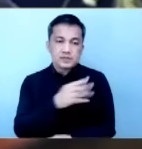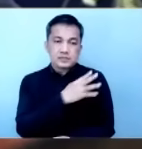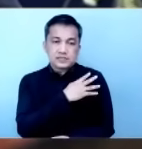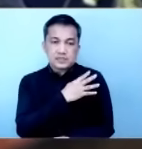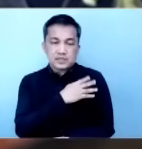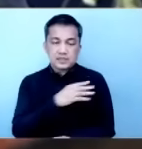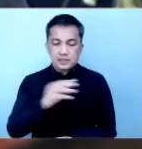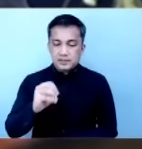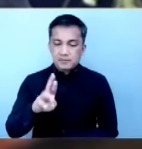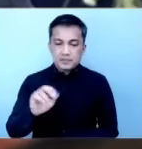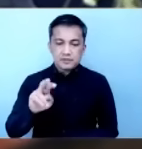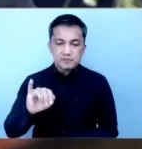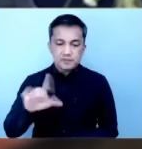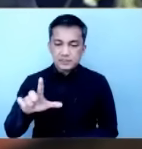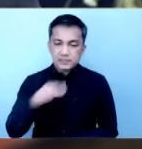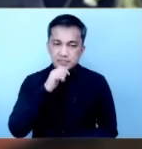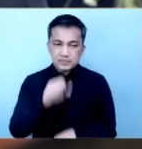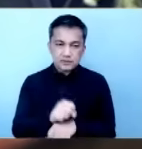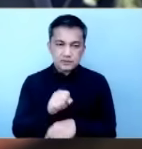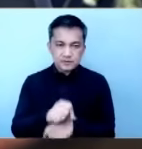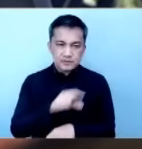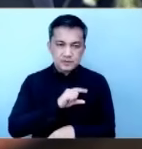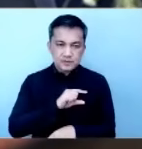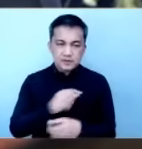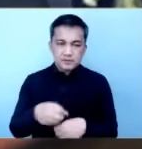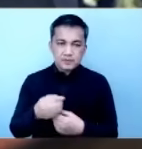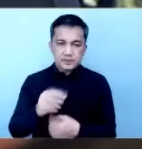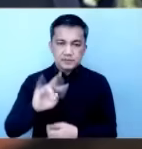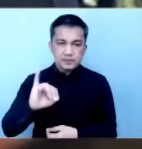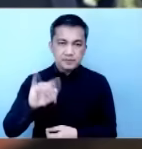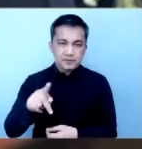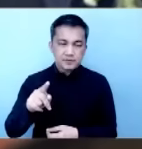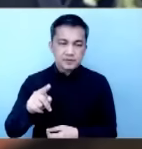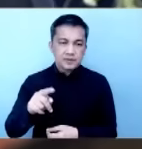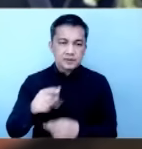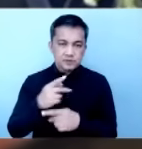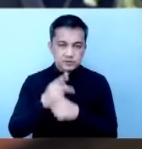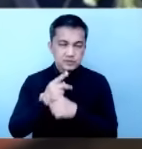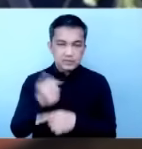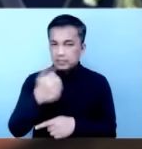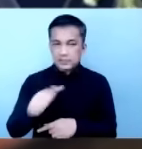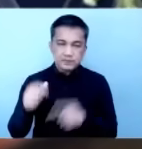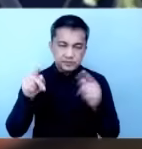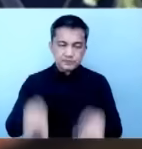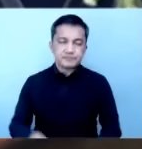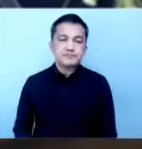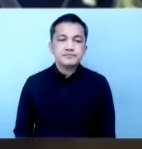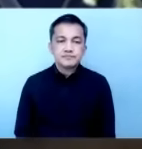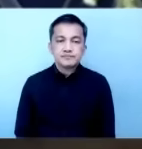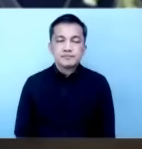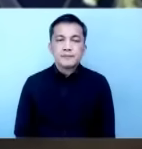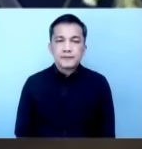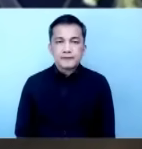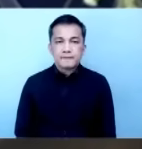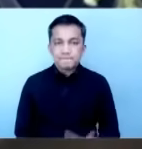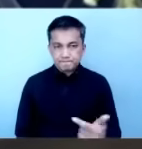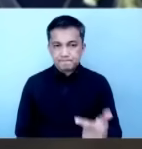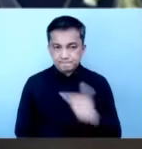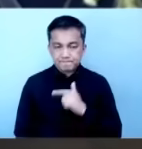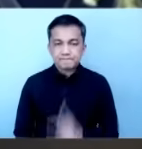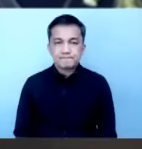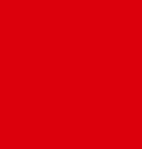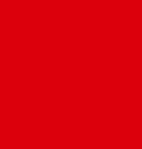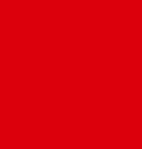hindi trabaho ng police na bigyan ng VIP protection ang sinuman. Nagbabalita mula sa frontline, Ian Suyu, News